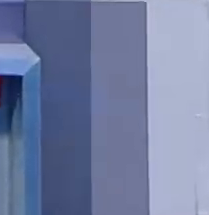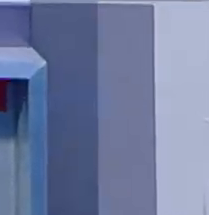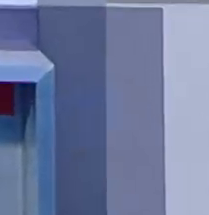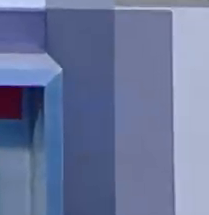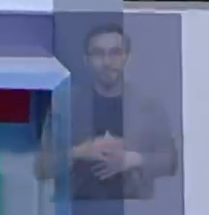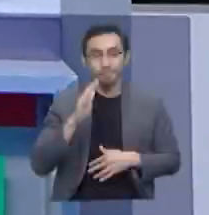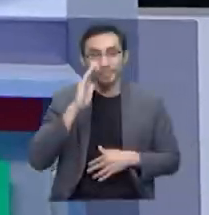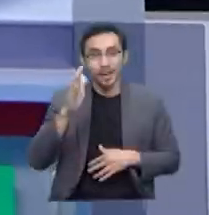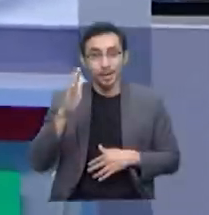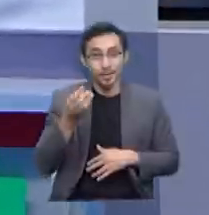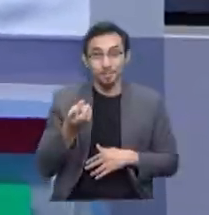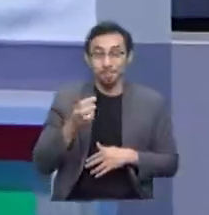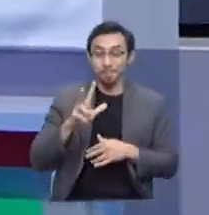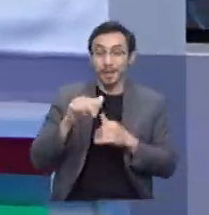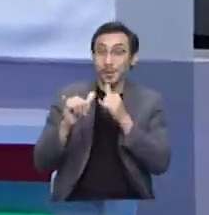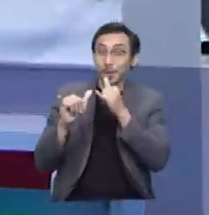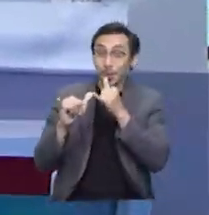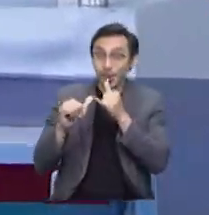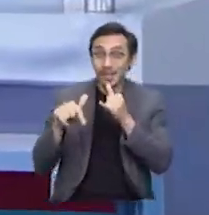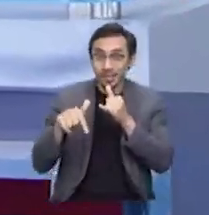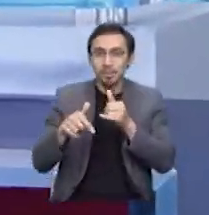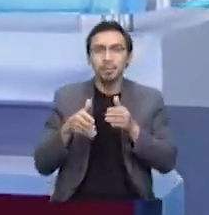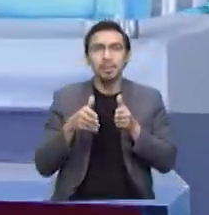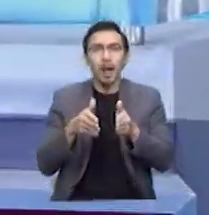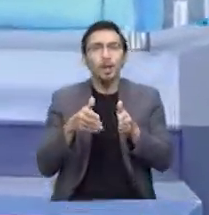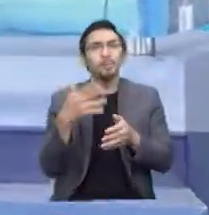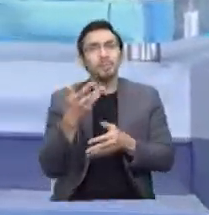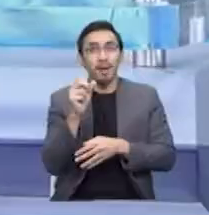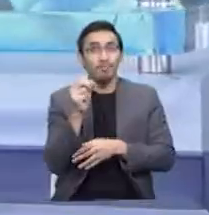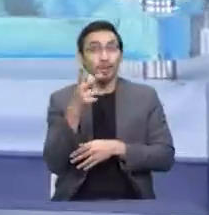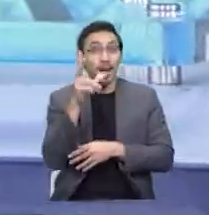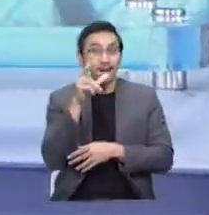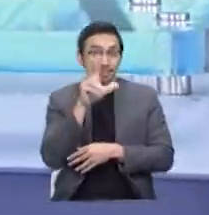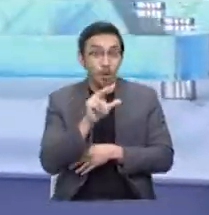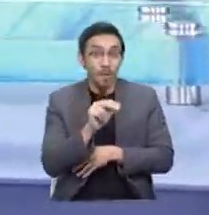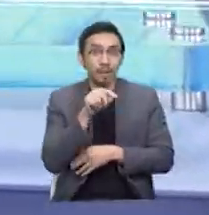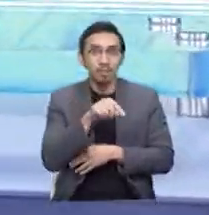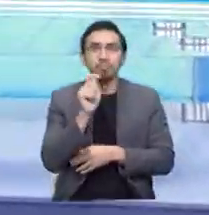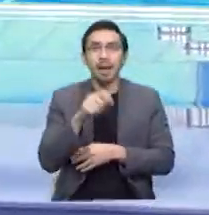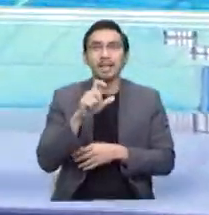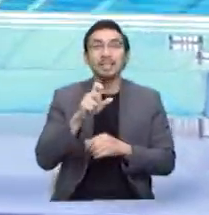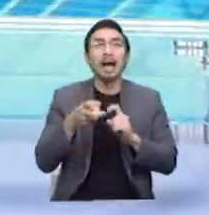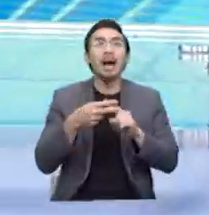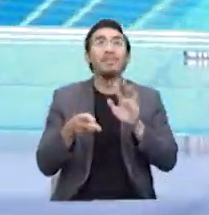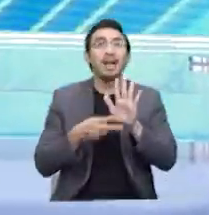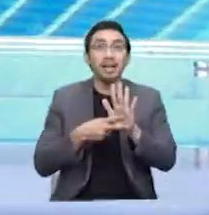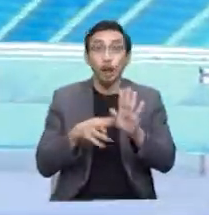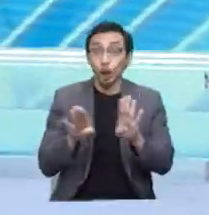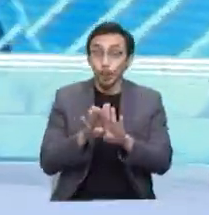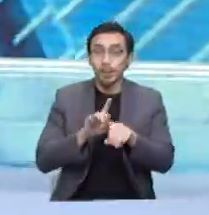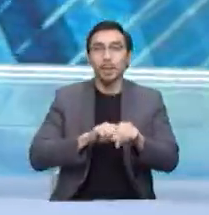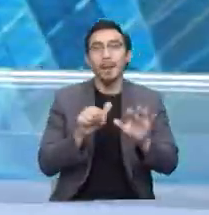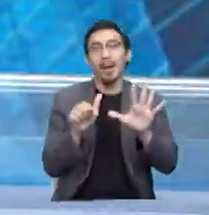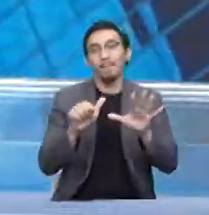Halo pemirsa, selamat siang. Jelang tahun baru, jalur menuju kawasan Puncak Bogor, Jawa Barat diberlakukan Car Free Night ditutup mulai